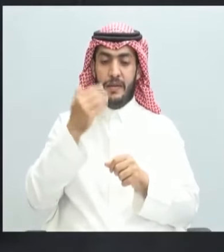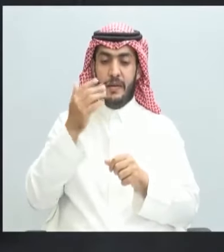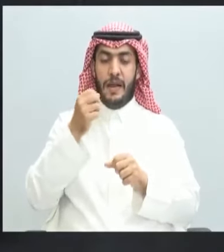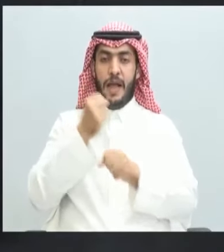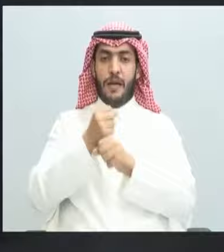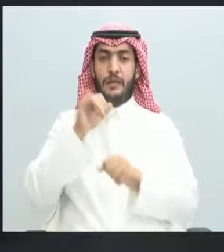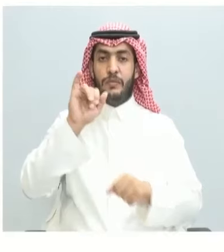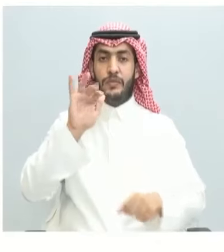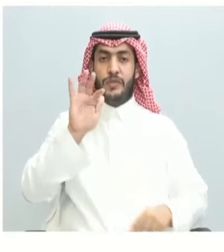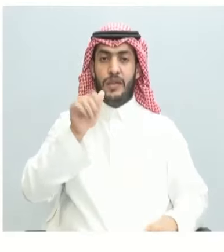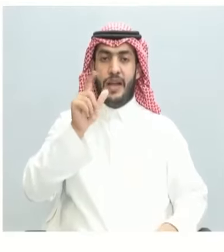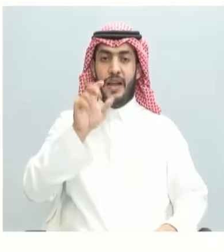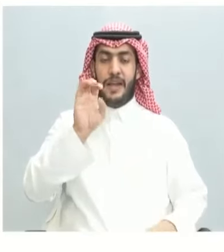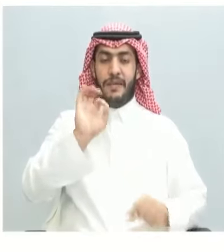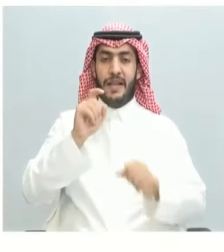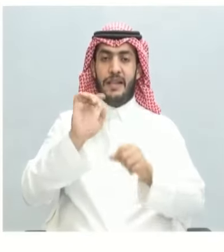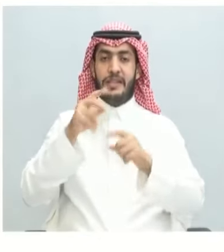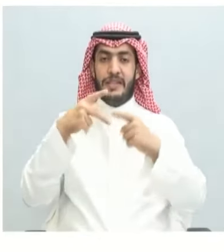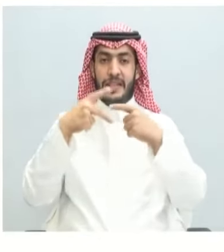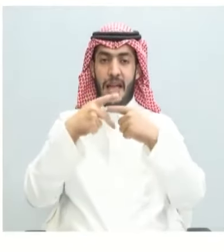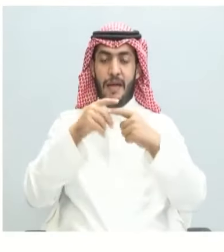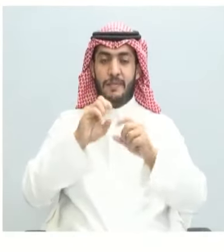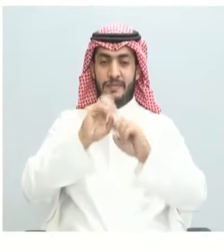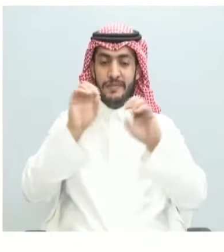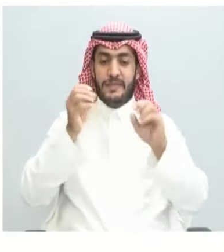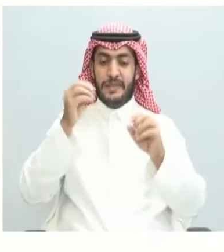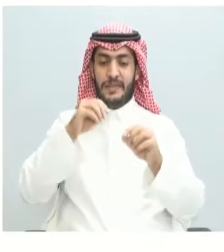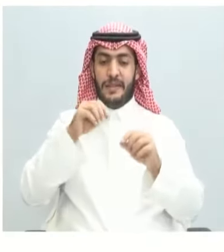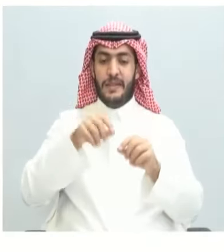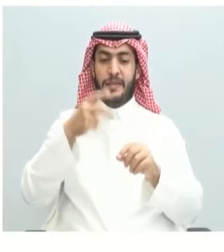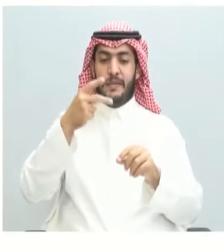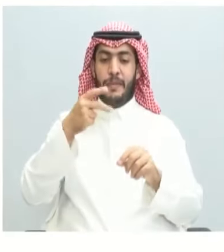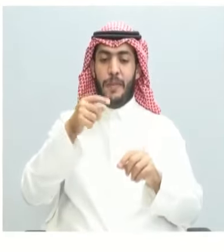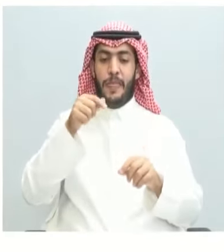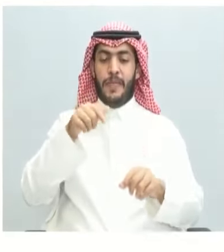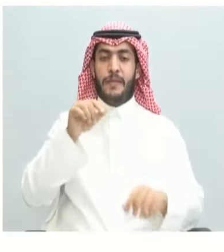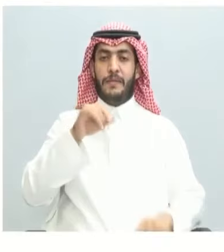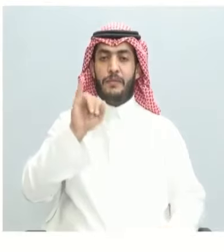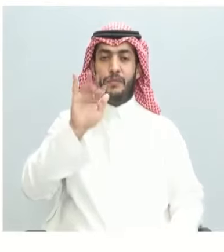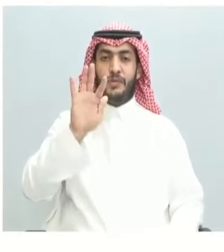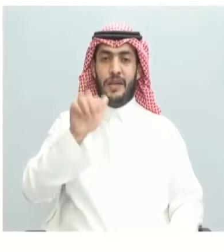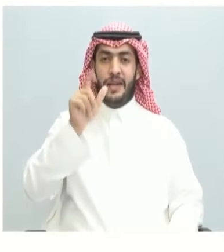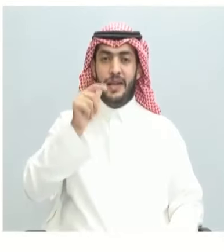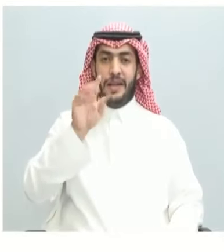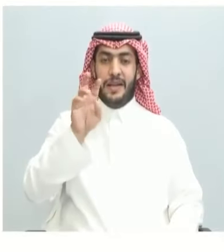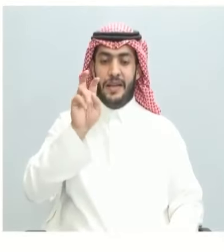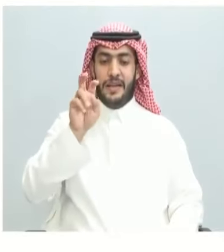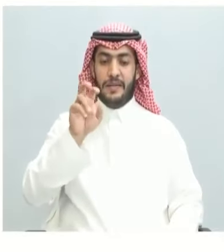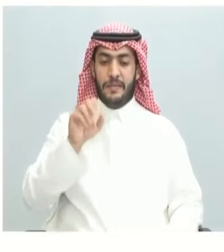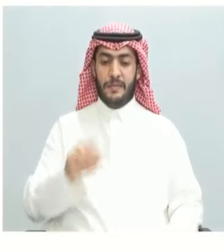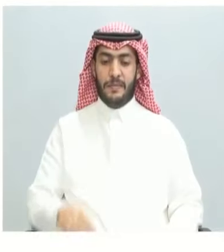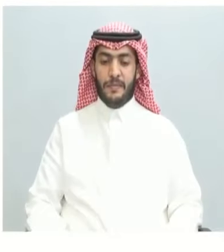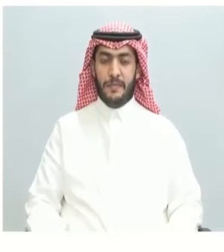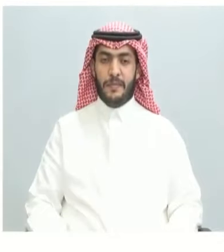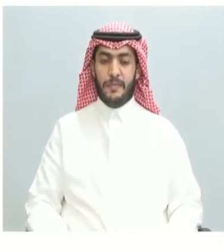بعمل مشاركه من خلال الضغط على النقط الثلاثه فتظهر لنا هذه القائمه نقوم بالضغط على مشاركه او الشير